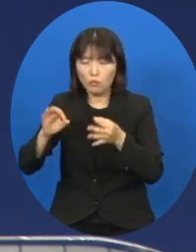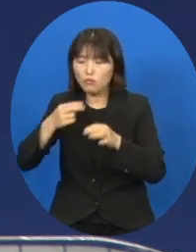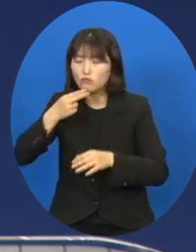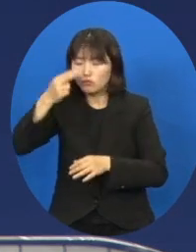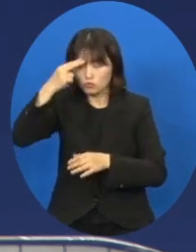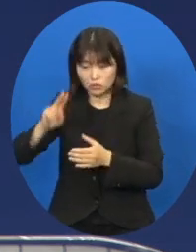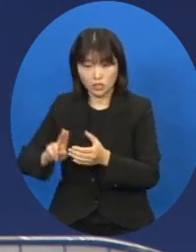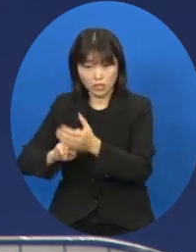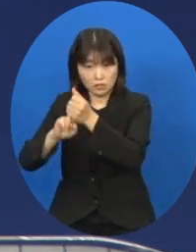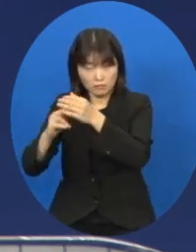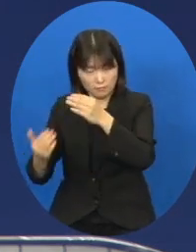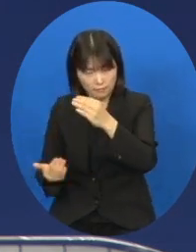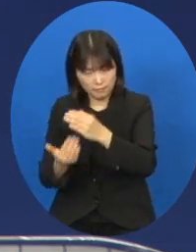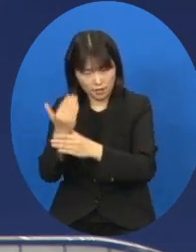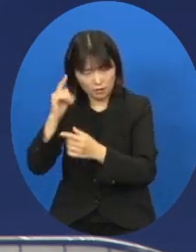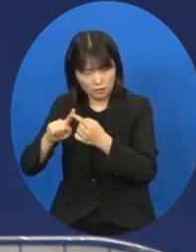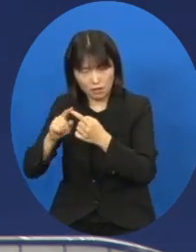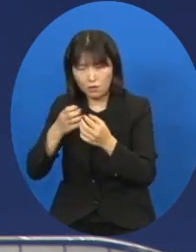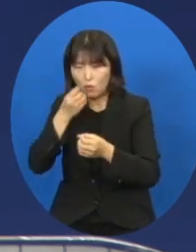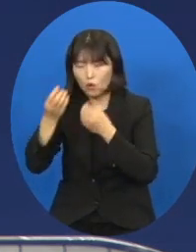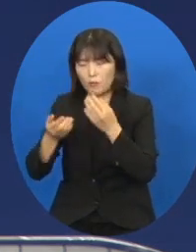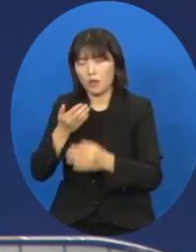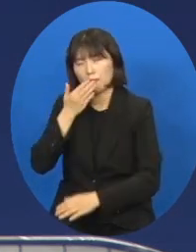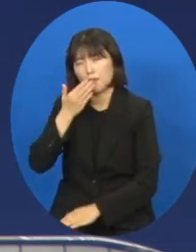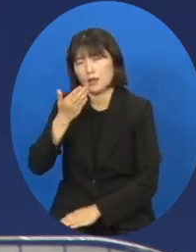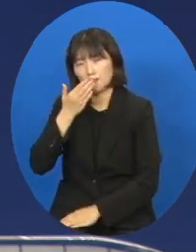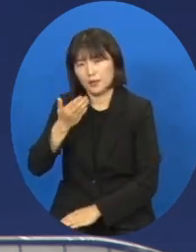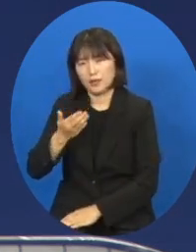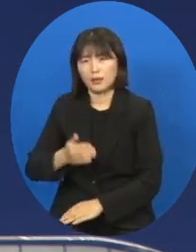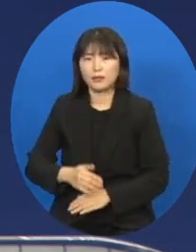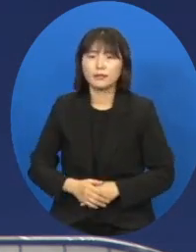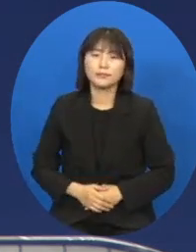기적이 일어났다는 고백을 하시게 돼요.